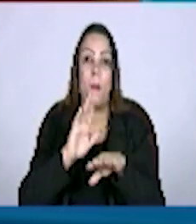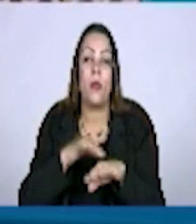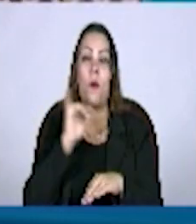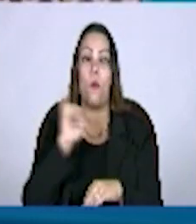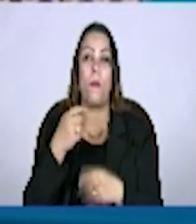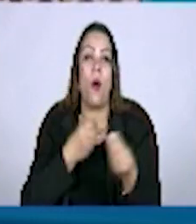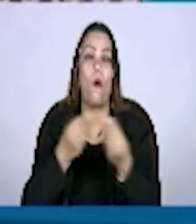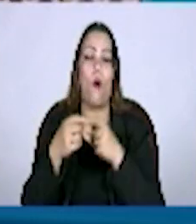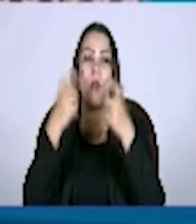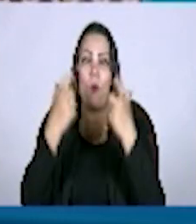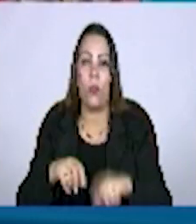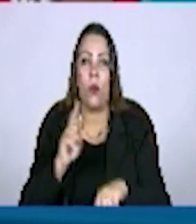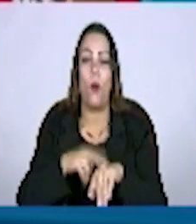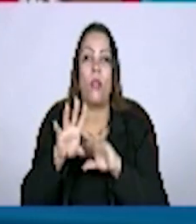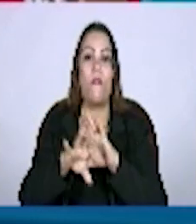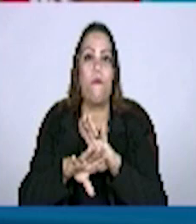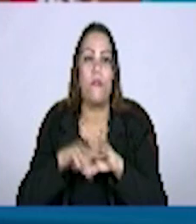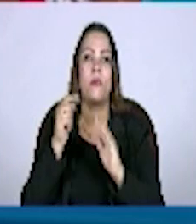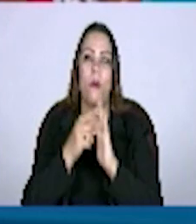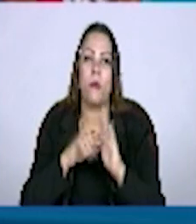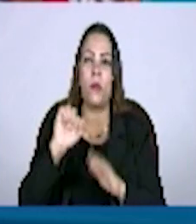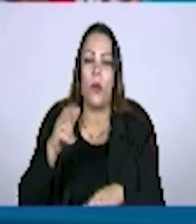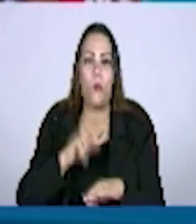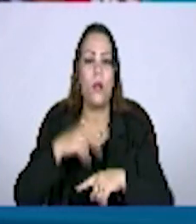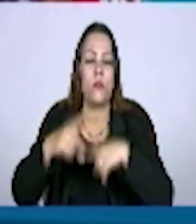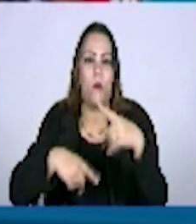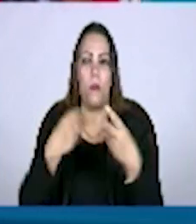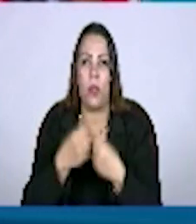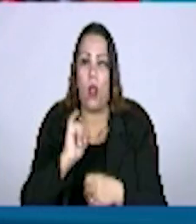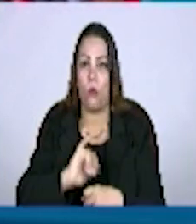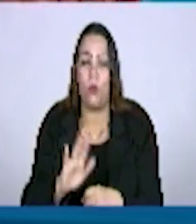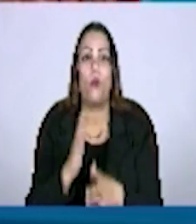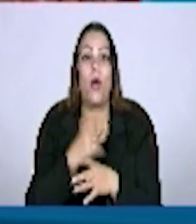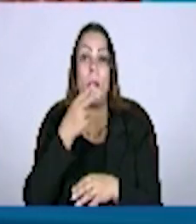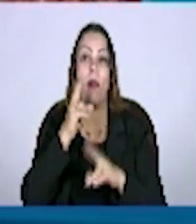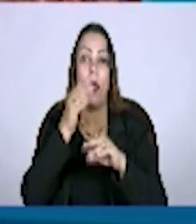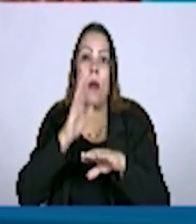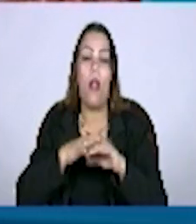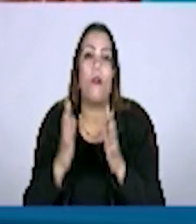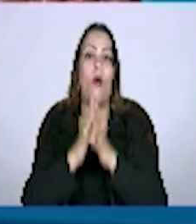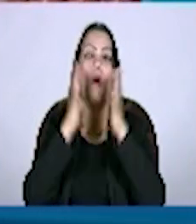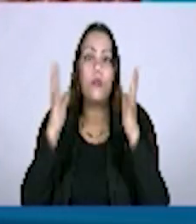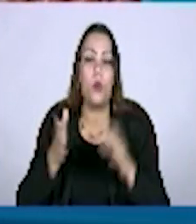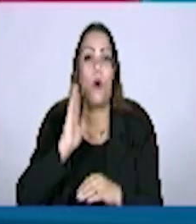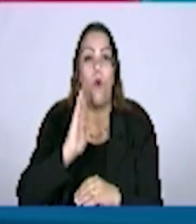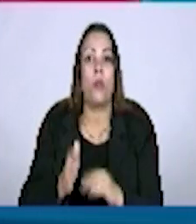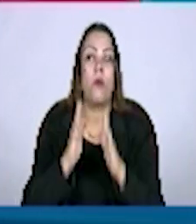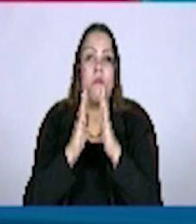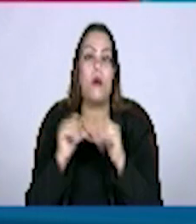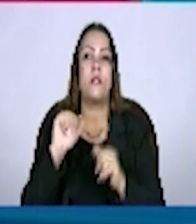الحوار الوطني وتنفيذ مخرجاته واستمراره تحدث ايضا على تعظيم قدرات مصر